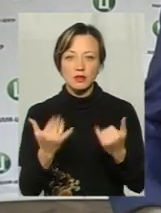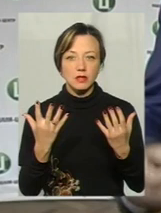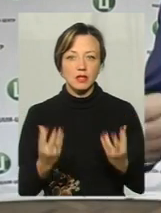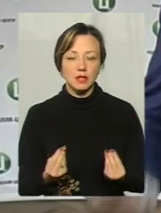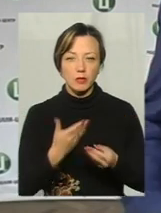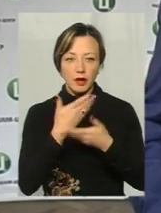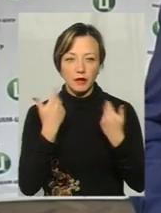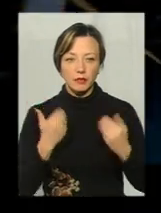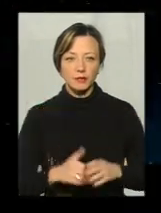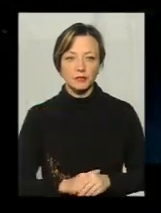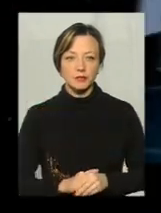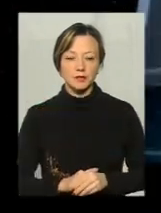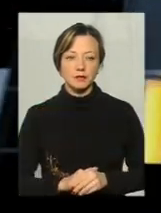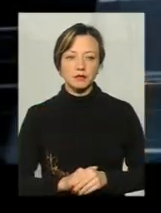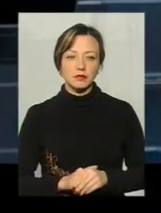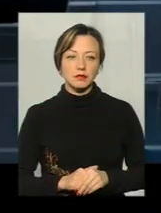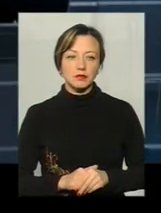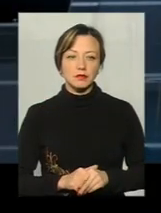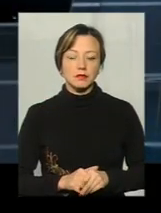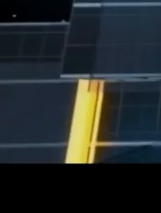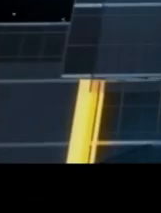день немає.